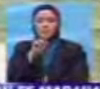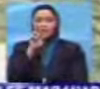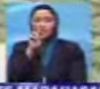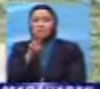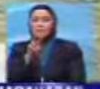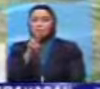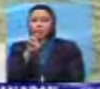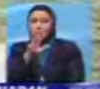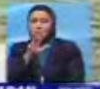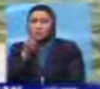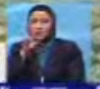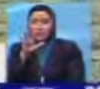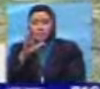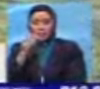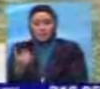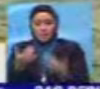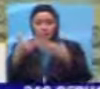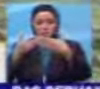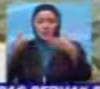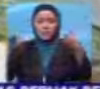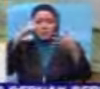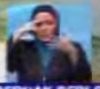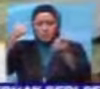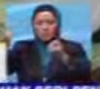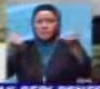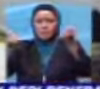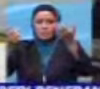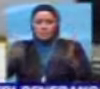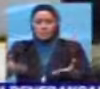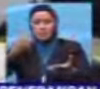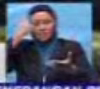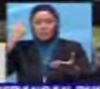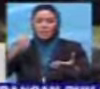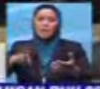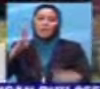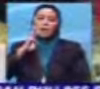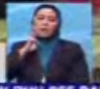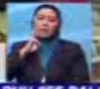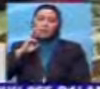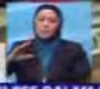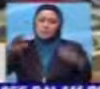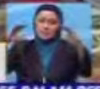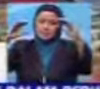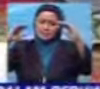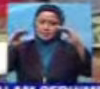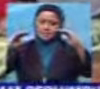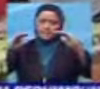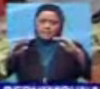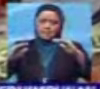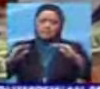pula kini dibuka hanya kepada kenderaan berat berikutan paras air yang semakin surut.